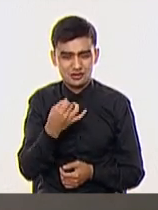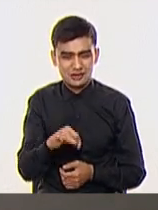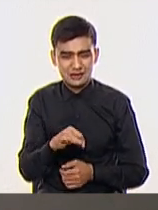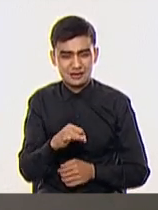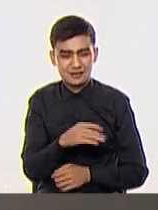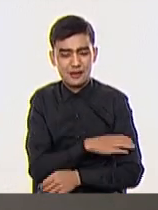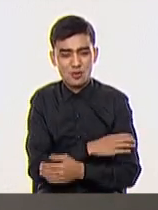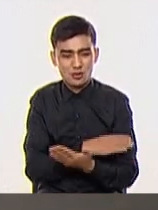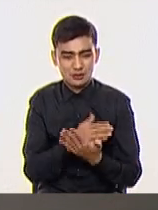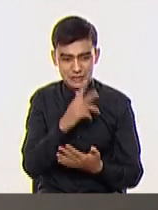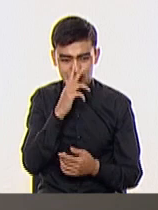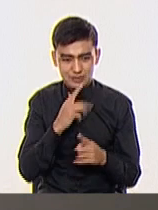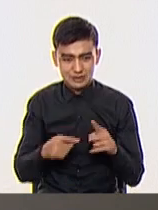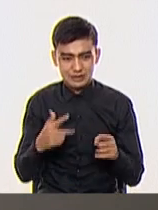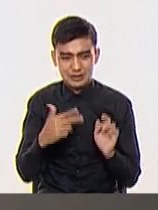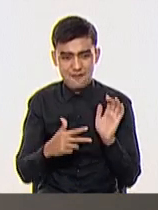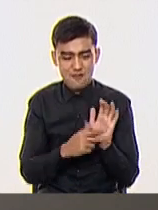трех месяцев 38